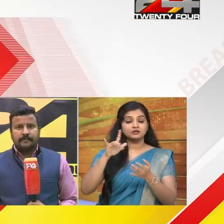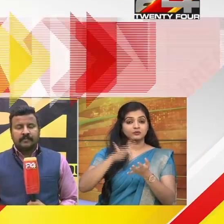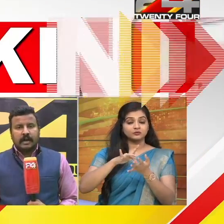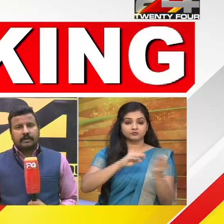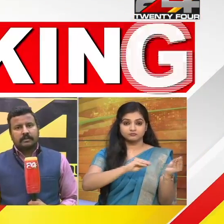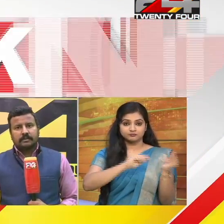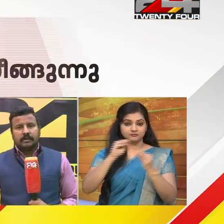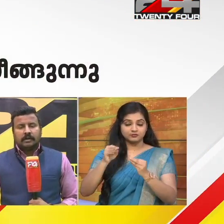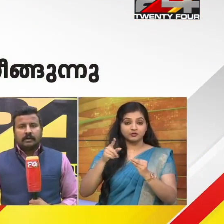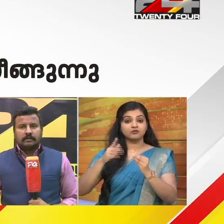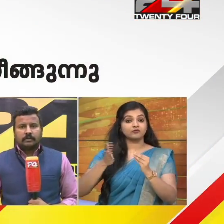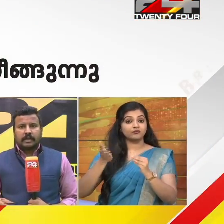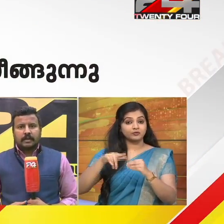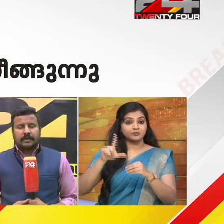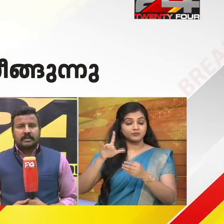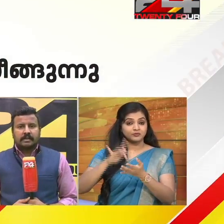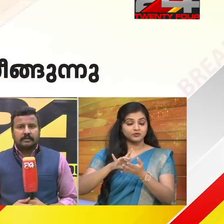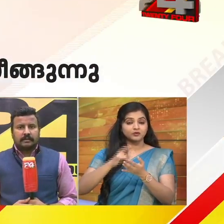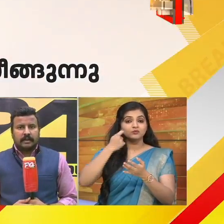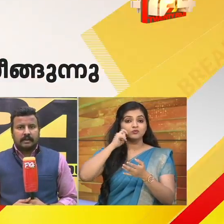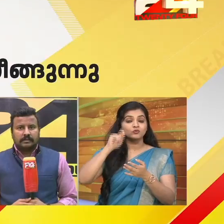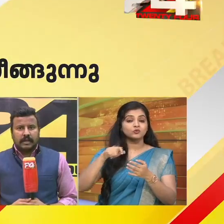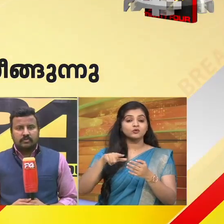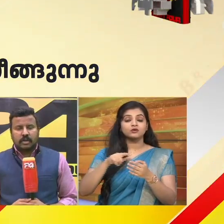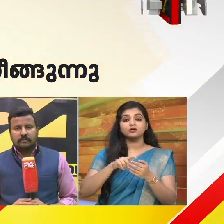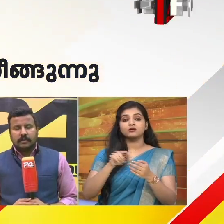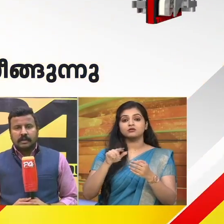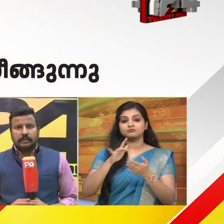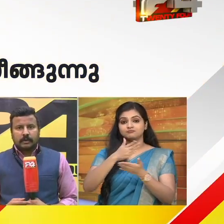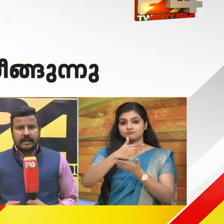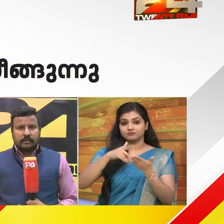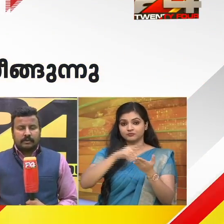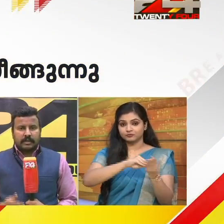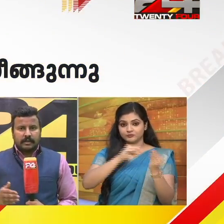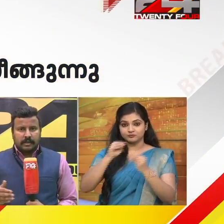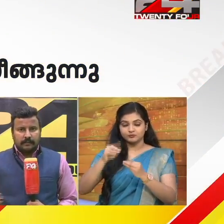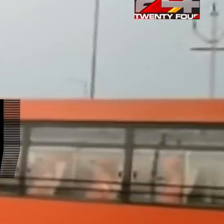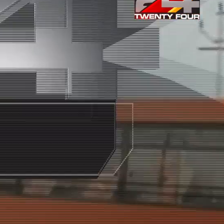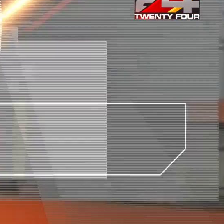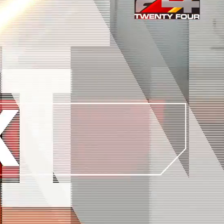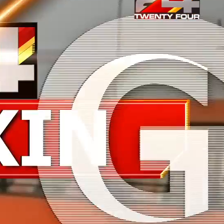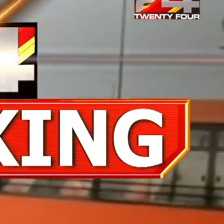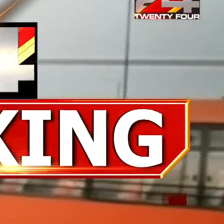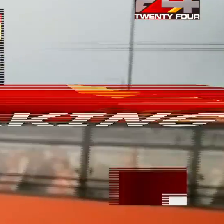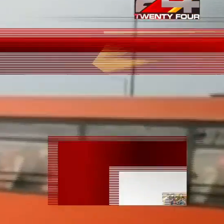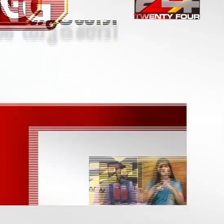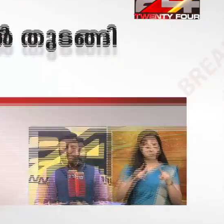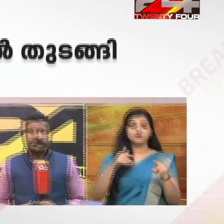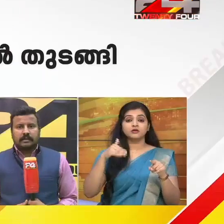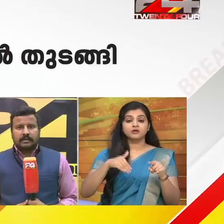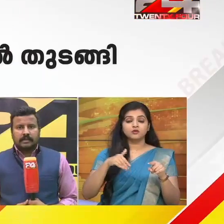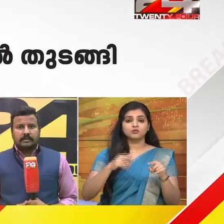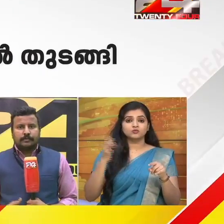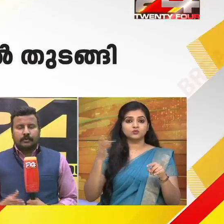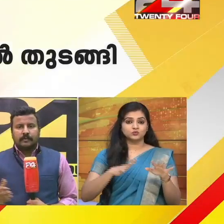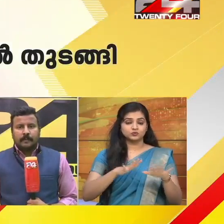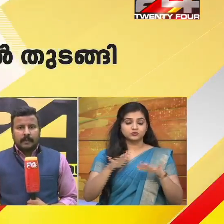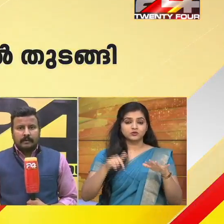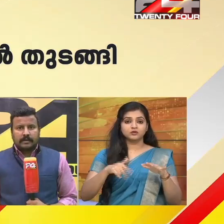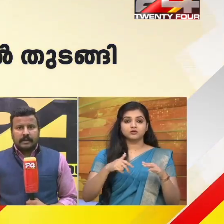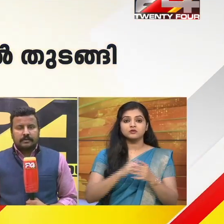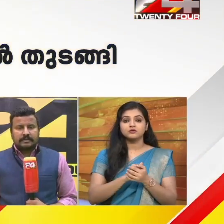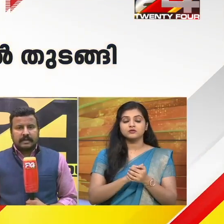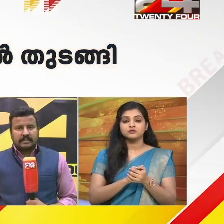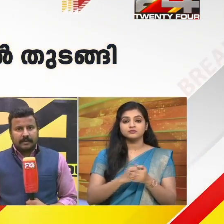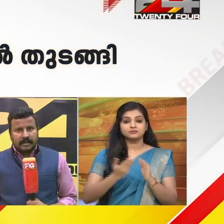എത്തിക്കുകയും അവിടെ നിന്നും യുക്രൈന്റെ പടിഞ്ഞാറ് അതിർത്തിയിലേക്ക് എത്തിക്കുകയും ചെയ്യും എന്നുള്ളതായിരുന്നു. എന്നാൽ ഈ പുതിയ ഒരു സാഹചര്യത്തിൽ, അതായത് ഇന്നിപ്പോൾ